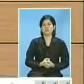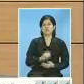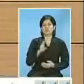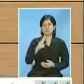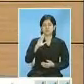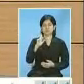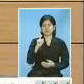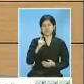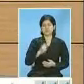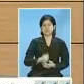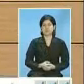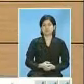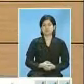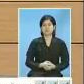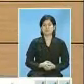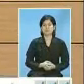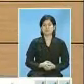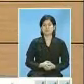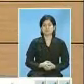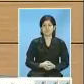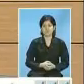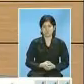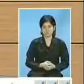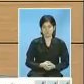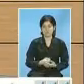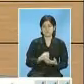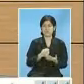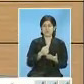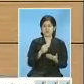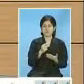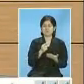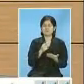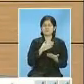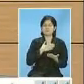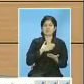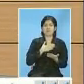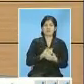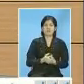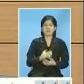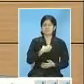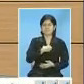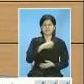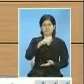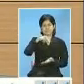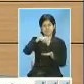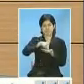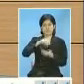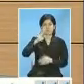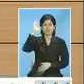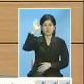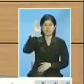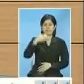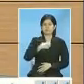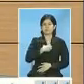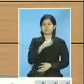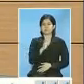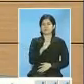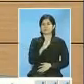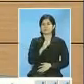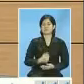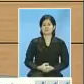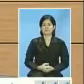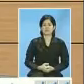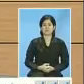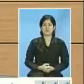ตย์ท่านประธานครับจริงๆแล้วผมไม่อยากลุกขึ้นประท้วงท่านสมาชิกผู้อาวุโสเล